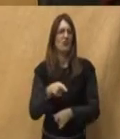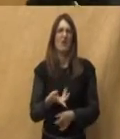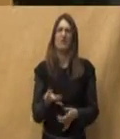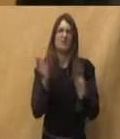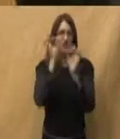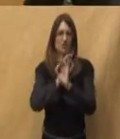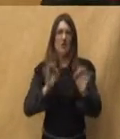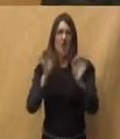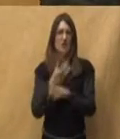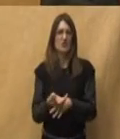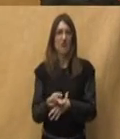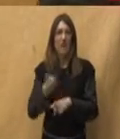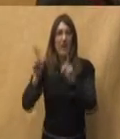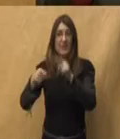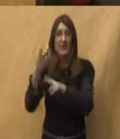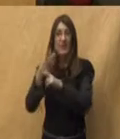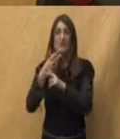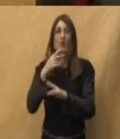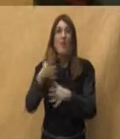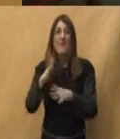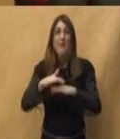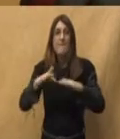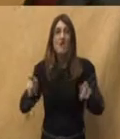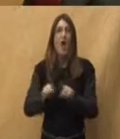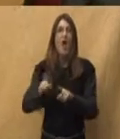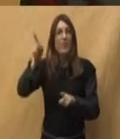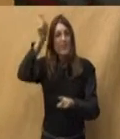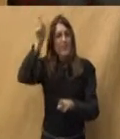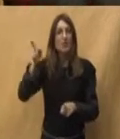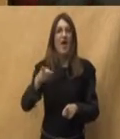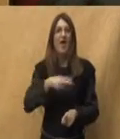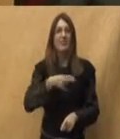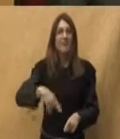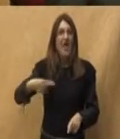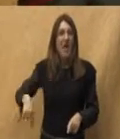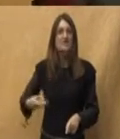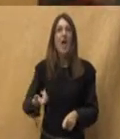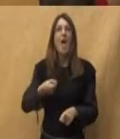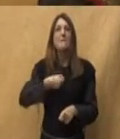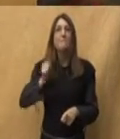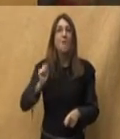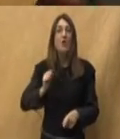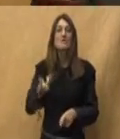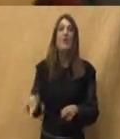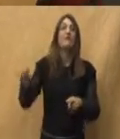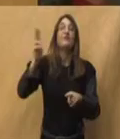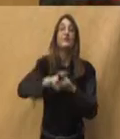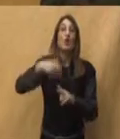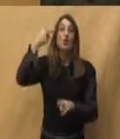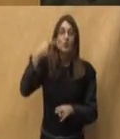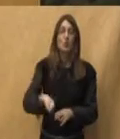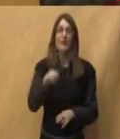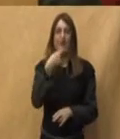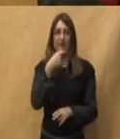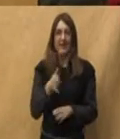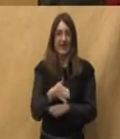jer neke kopnene zemlje, ne znam, Njemačka, Danska, Poljska imaju daleko više, dvostruko ili čak trostruko